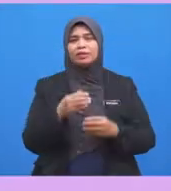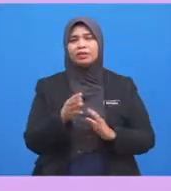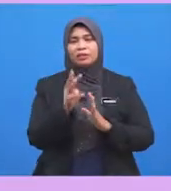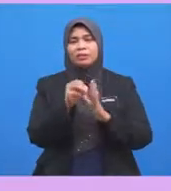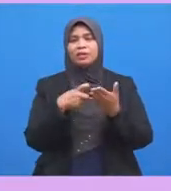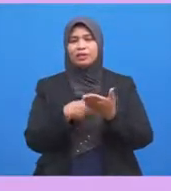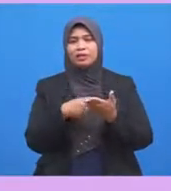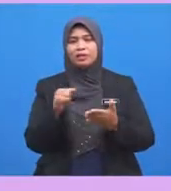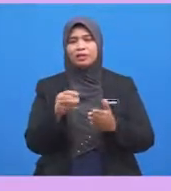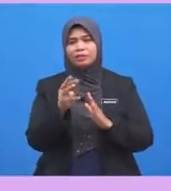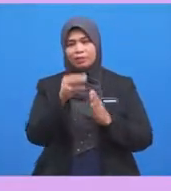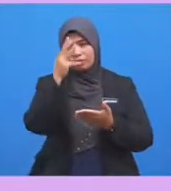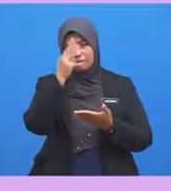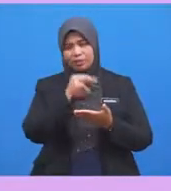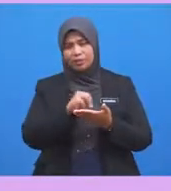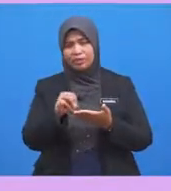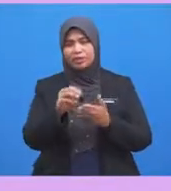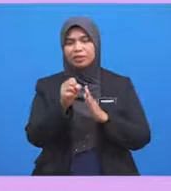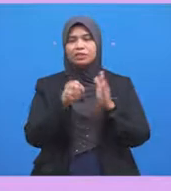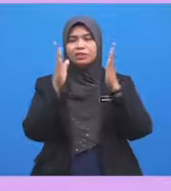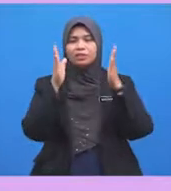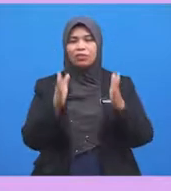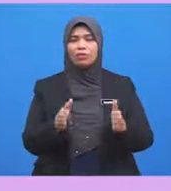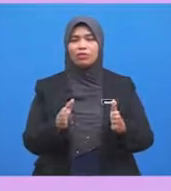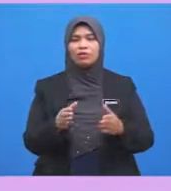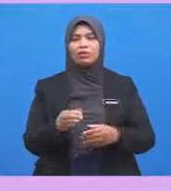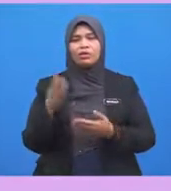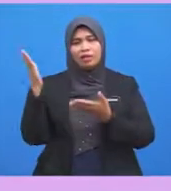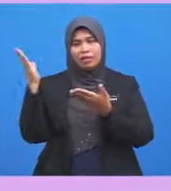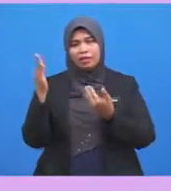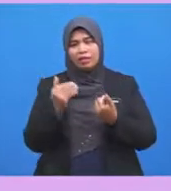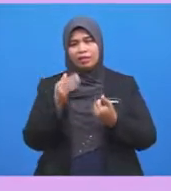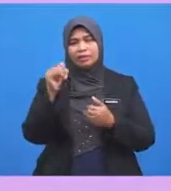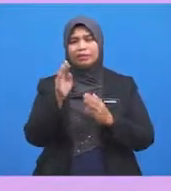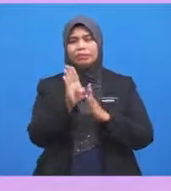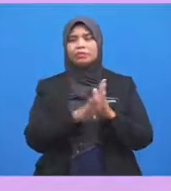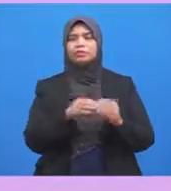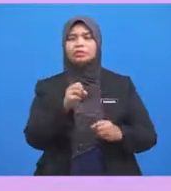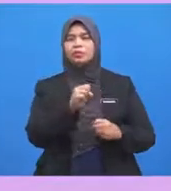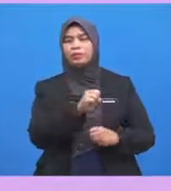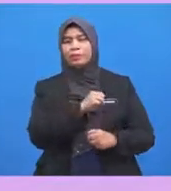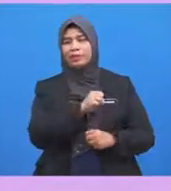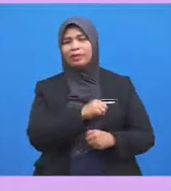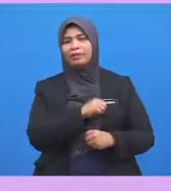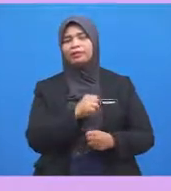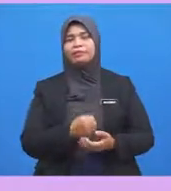Menghargai, memuliakan seseorang, layanan yang bersopan.